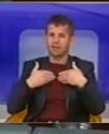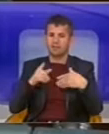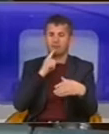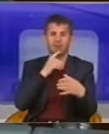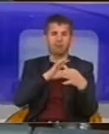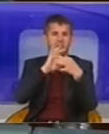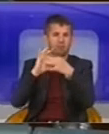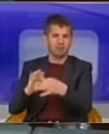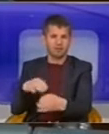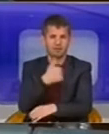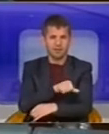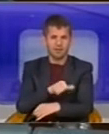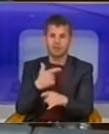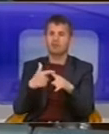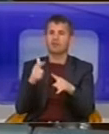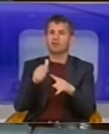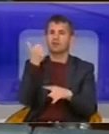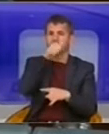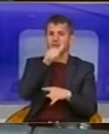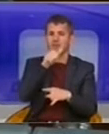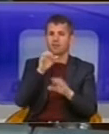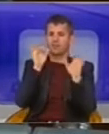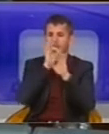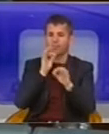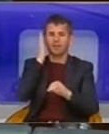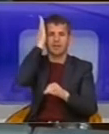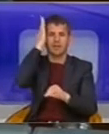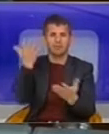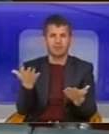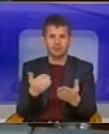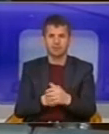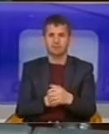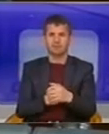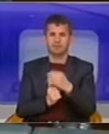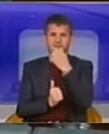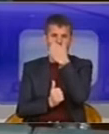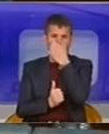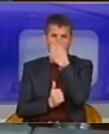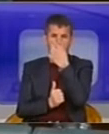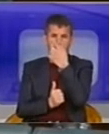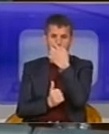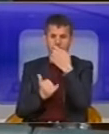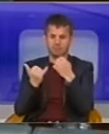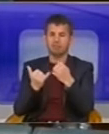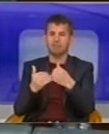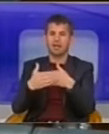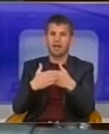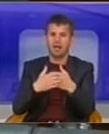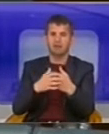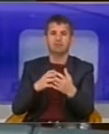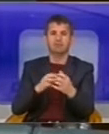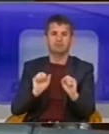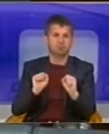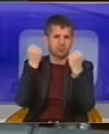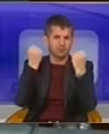vite, për shkak të mungesës e paperspektivës, po i afrohet pikës së vlimit.